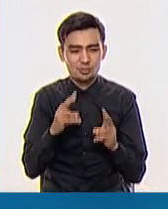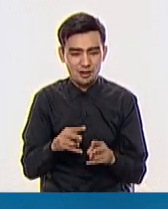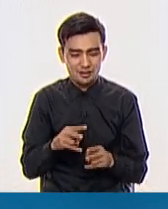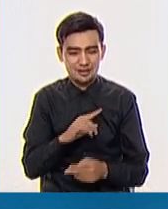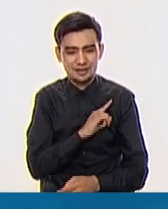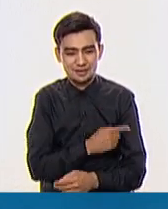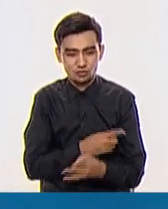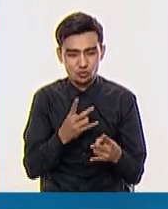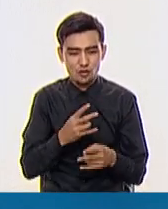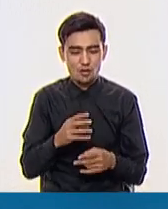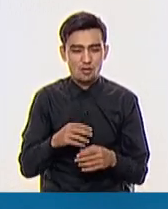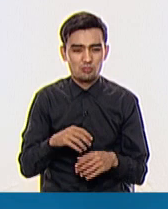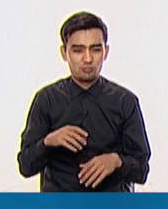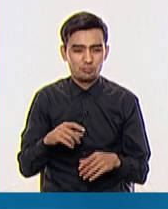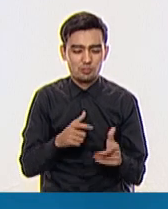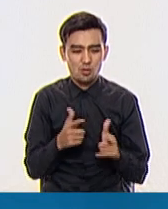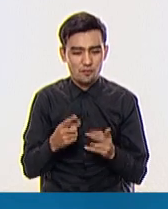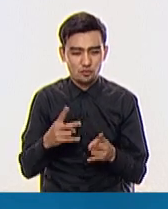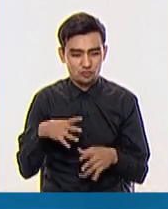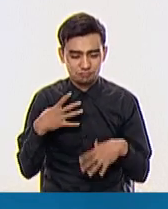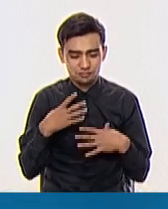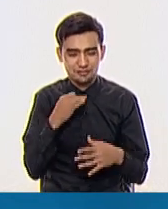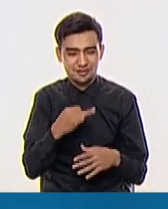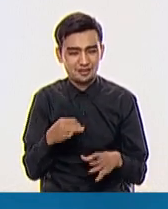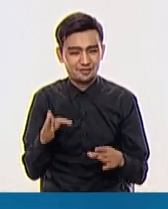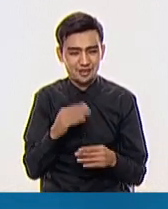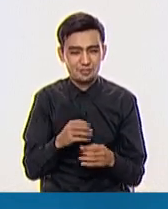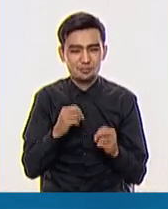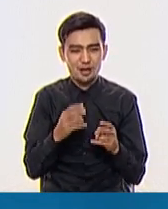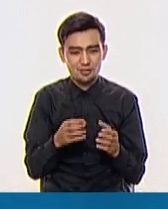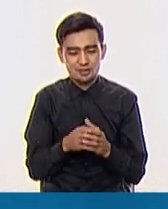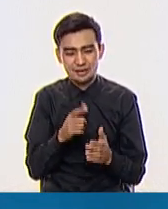средств особой подготовки, комплексного гибкого подхода.